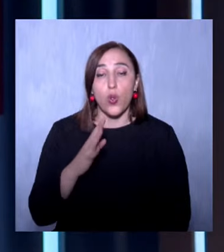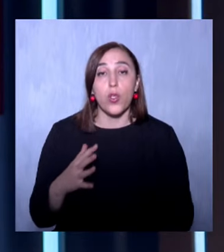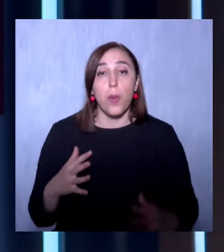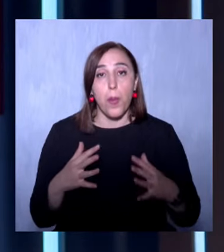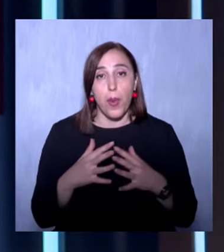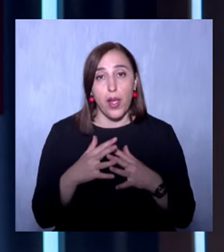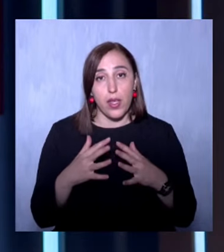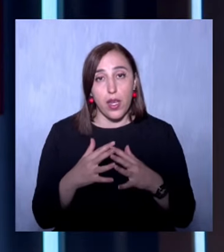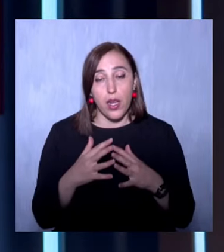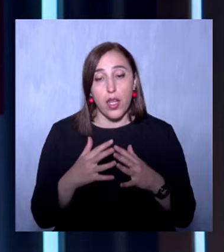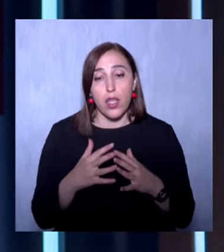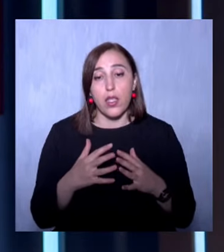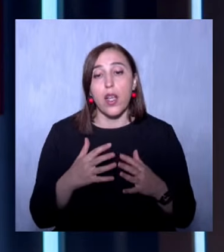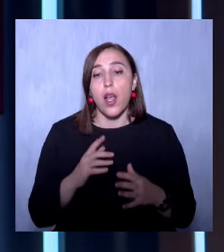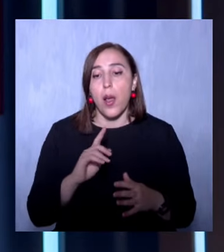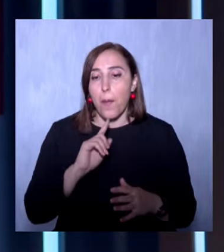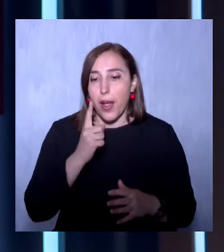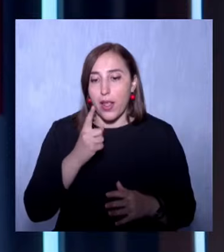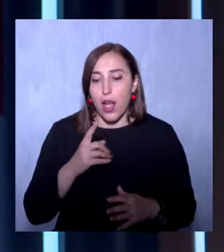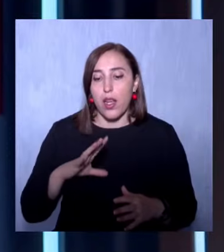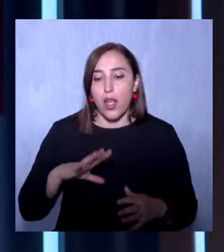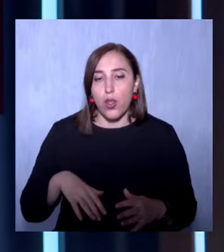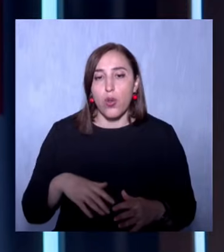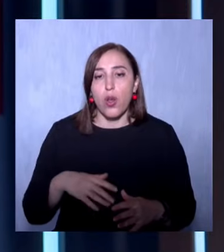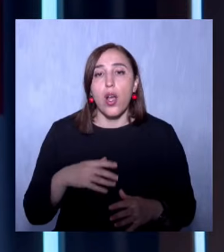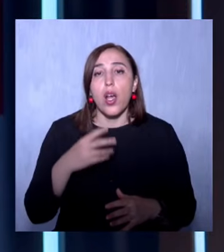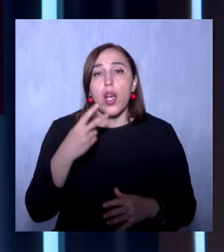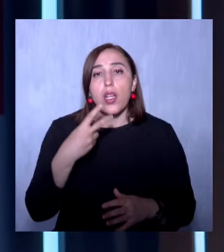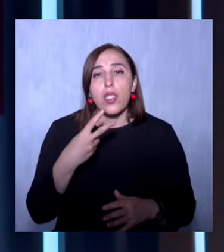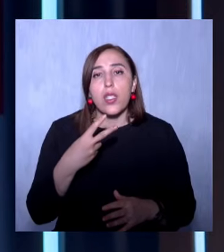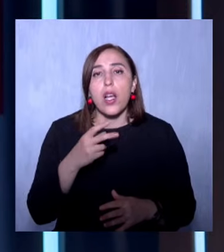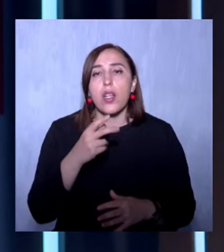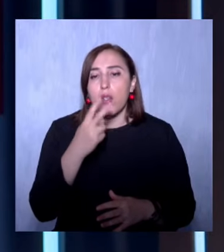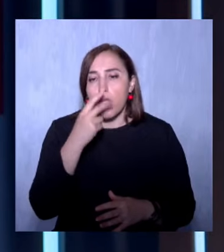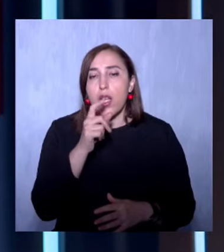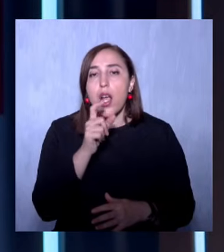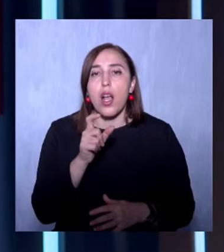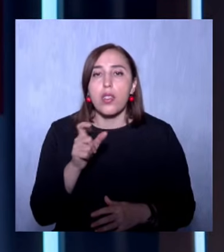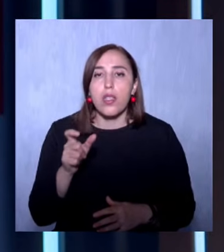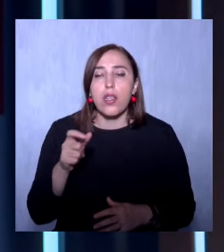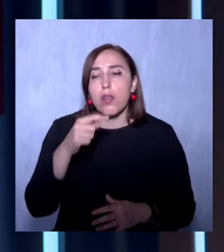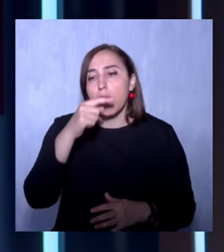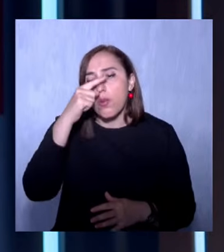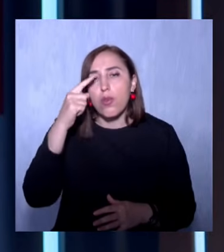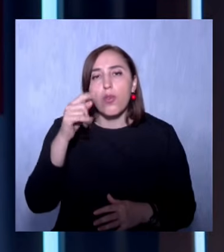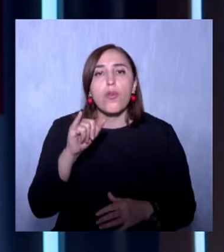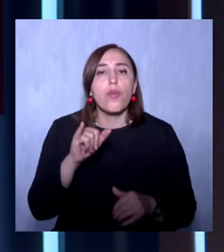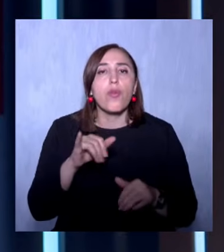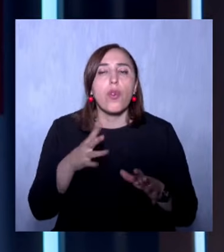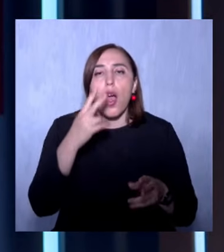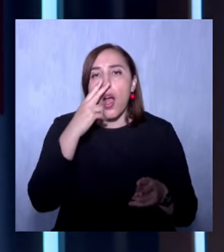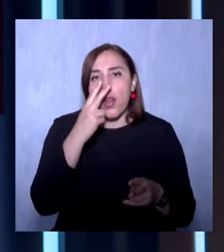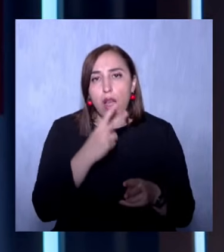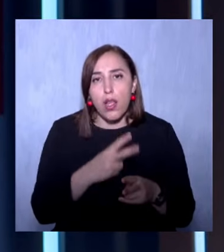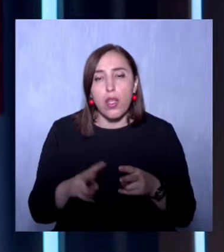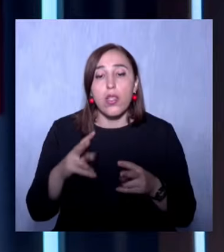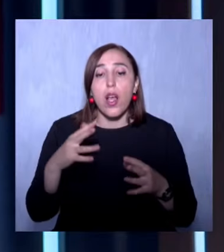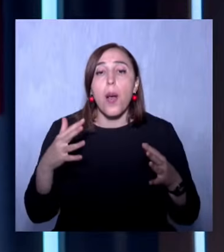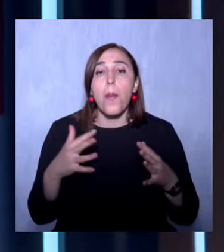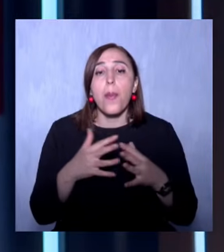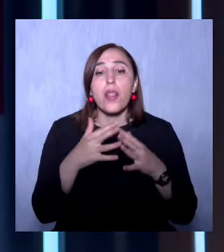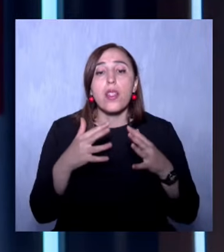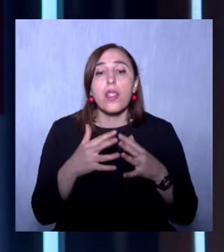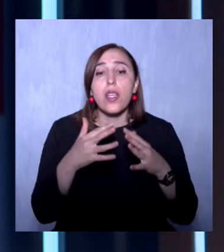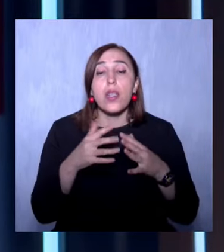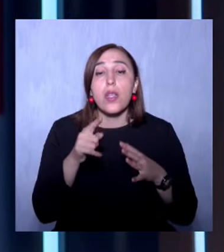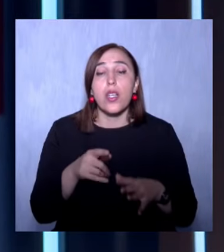44-օրյա պատերազմից 1 տարի անց դեռ հայտնի չէ մոտ 20 քաղաքացիական անձանց ճակատագիրը, որոնք անհետացել են պատերազմի